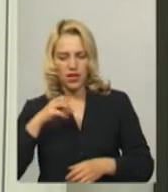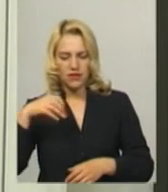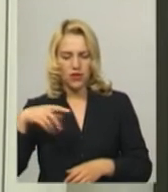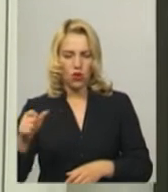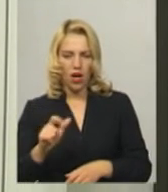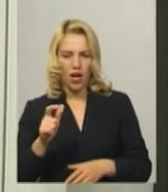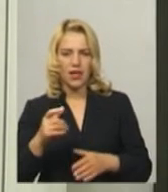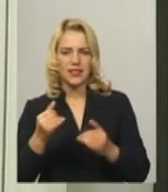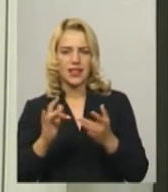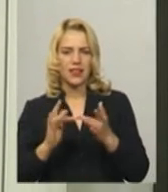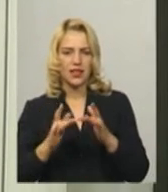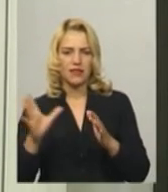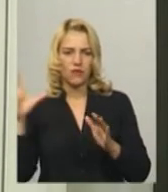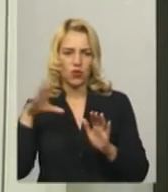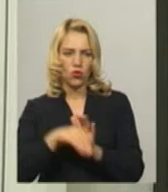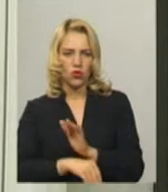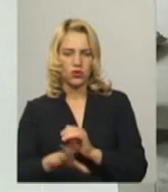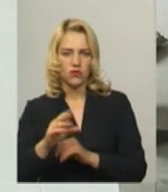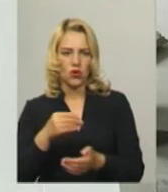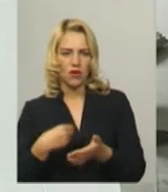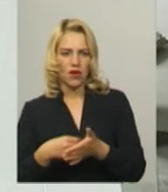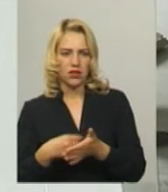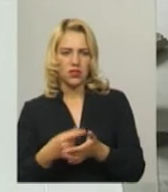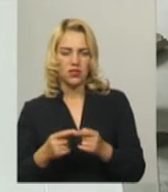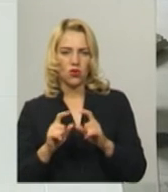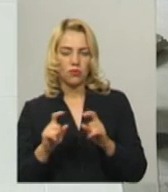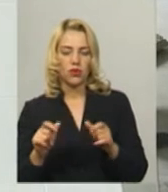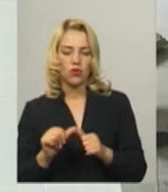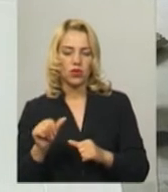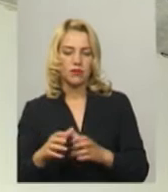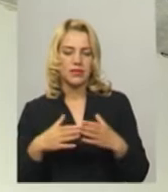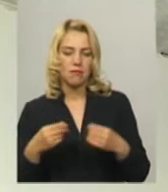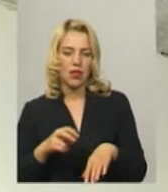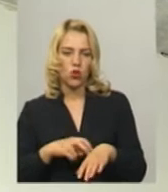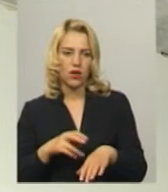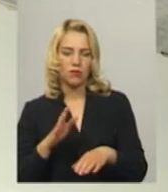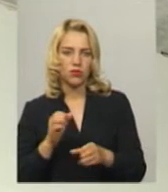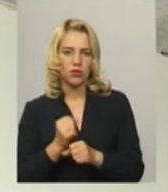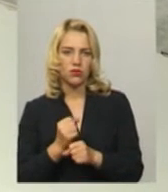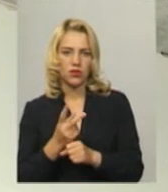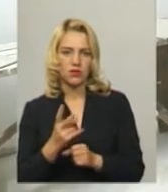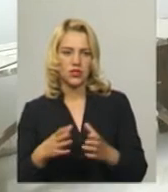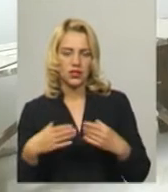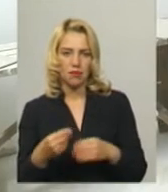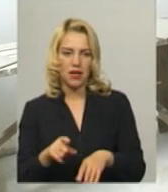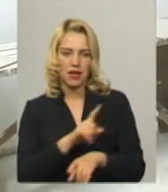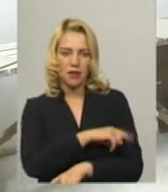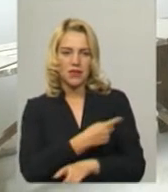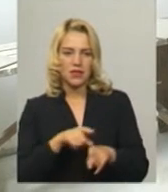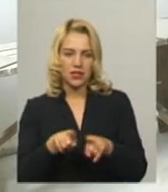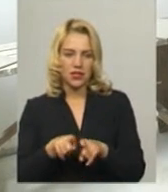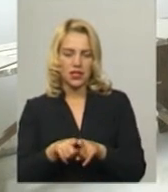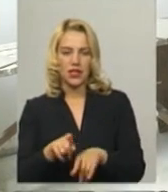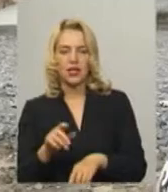інтернет – все входить в загальну кошторисну вартість об'єкту. Крім сімейного лікаря, в амбулаторії працюватимуть дві сімейні медсестри – санітарка і